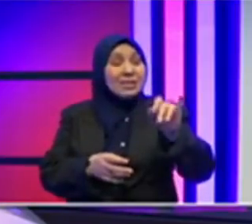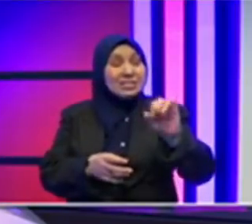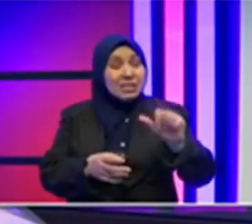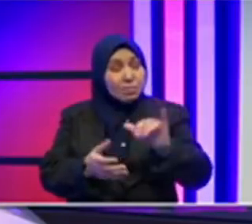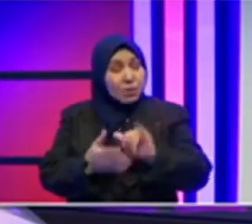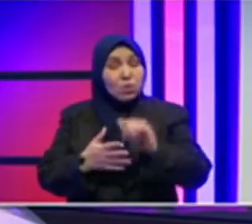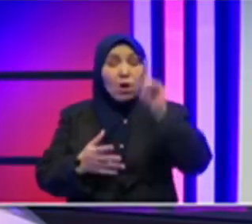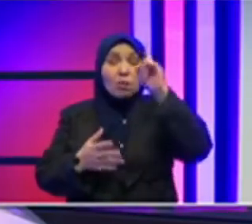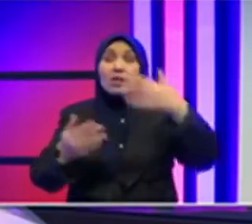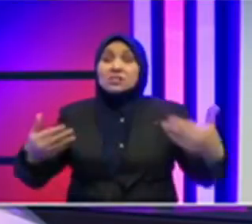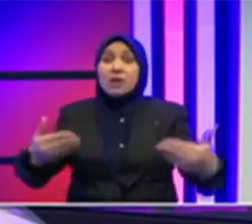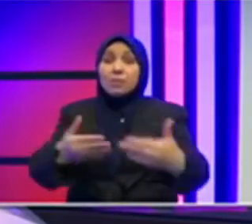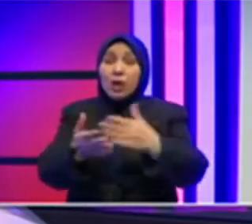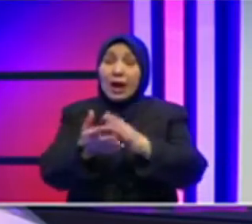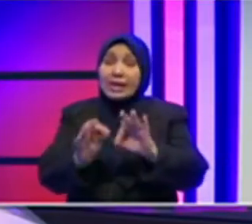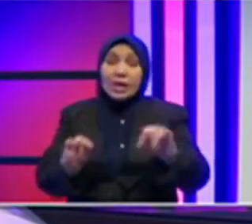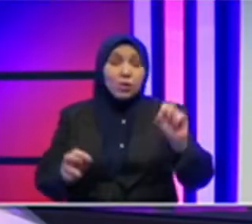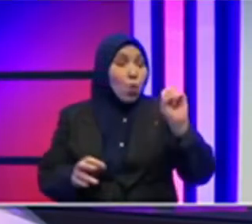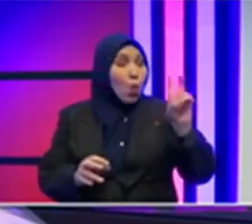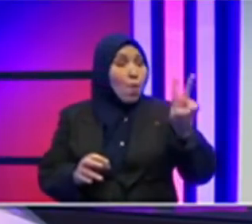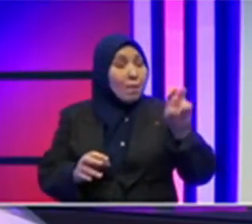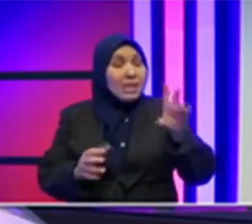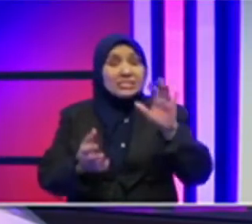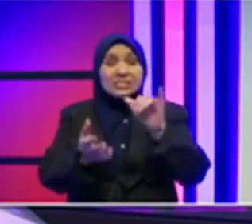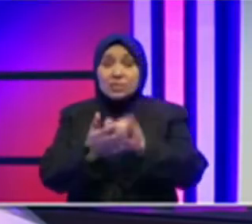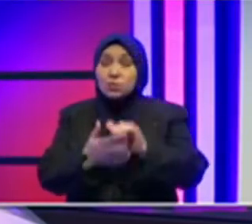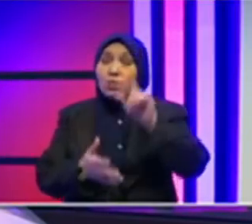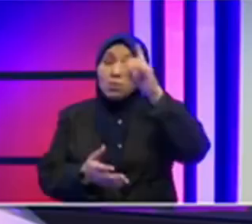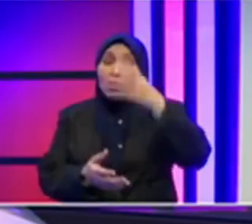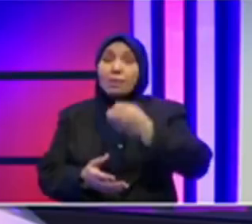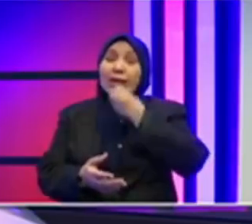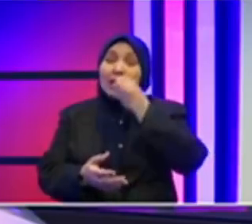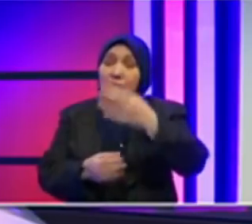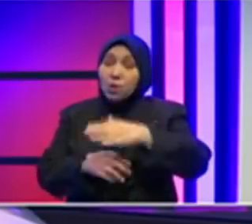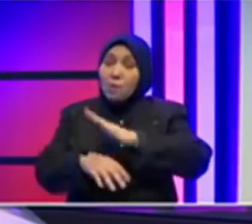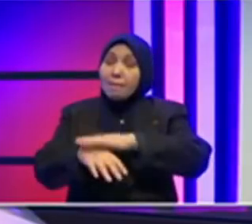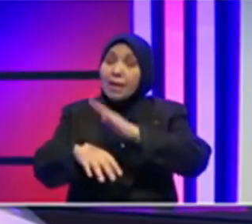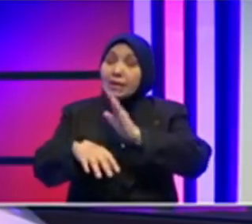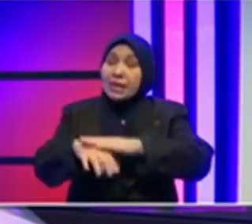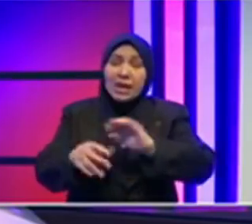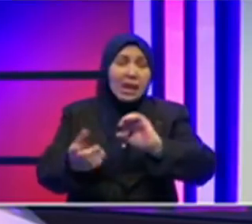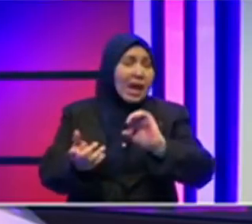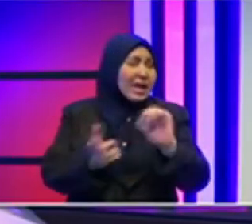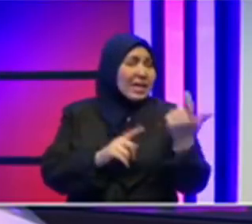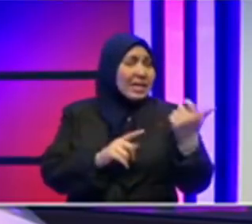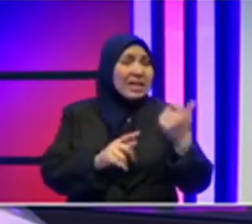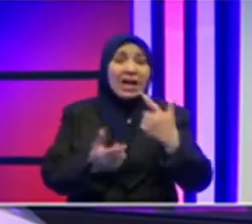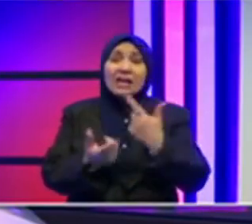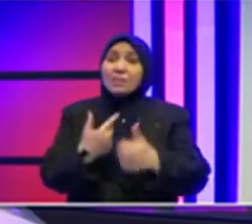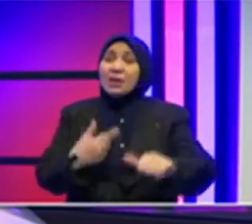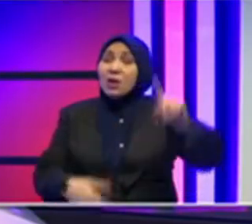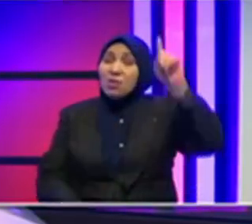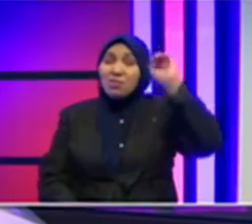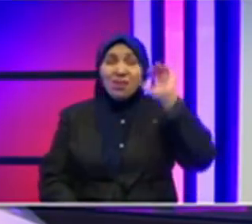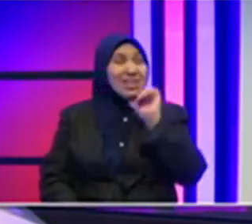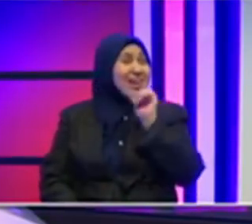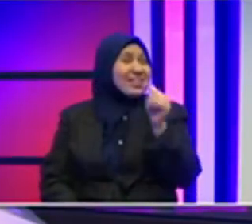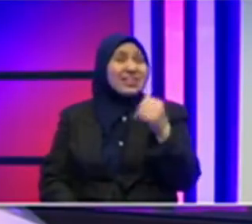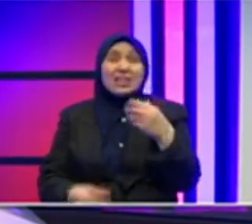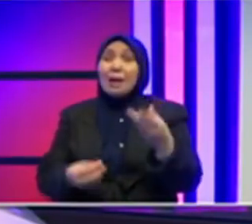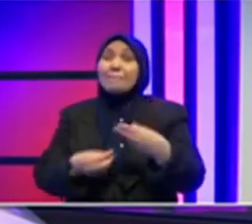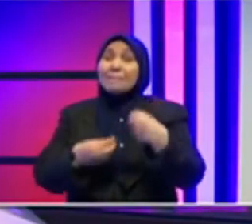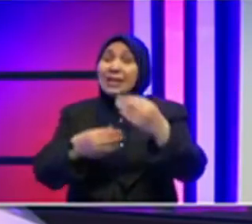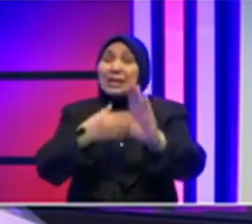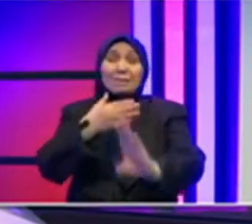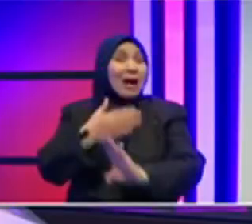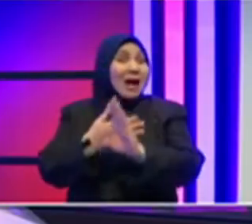iaitu yes. Yang pertama ayat 12 itu yada'u min dunillah, mereka menyeru kepada selain daripada Allah yang tidak pun memberi bahaya